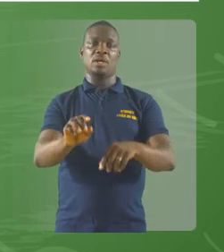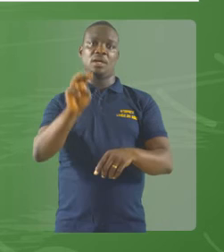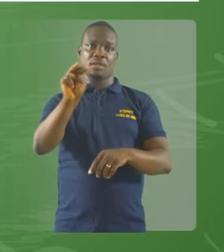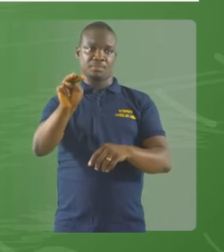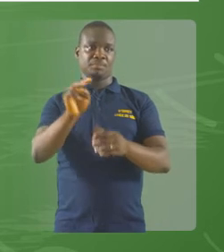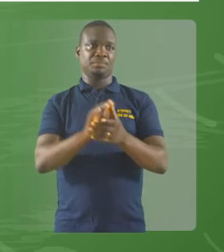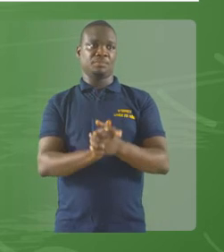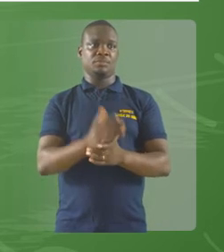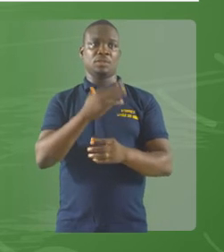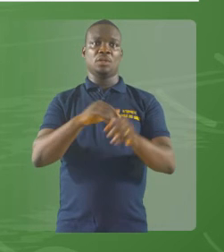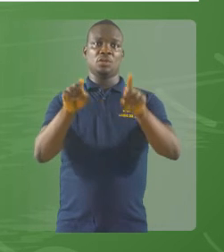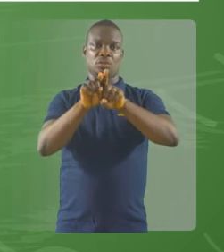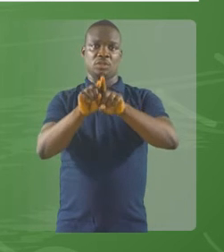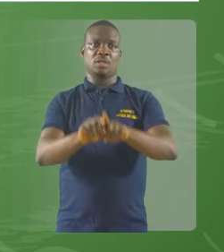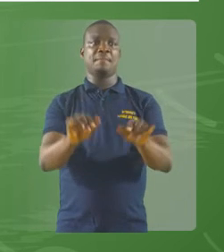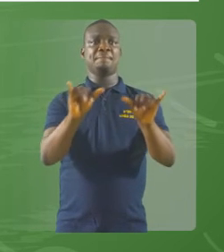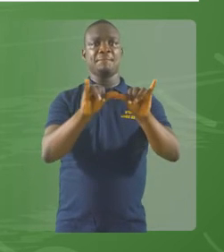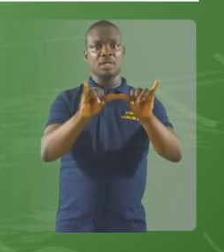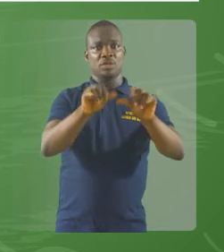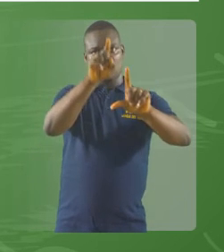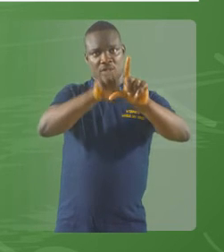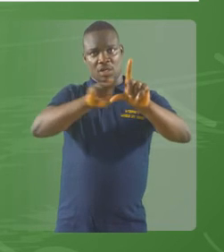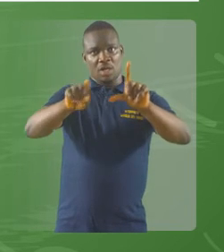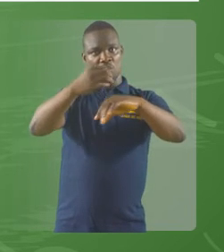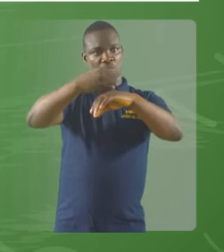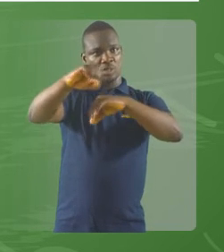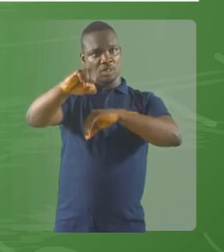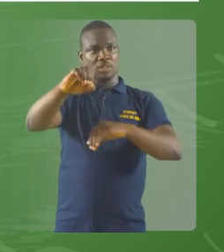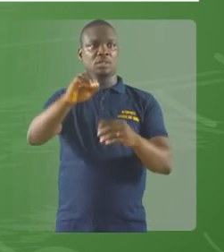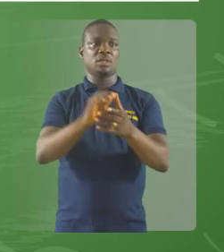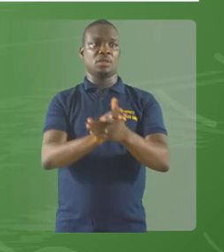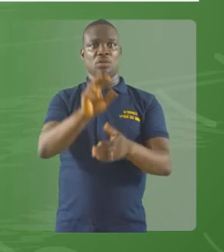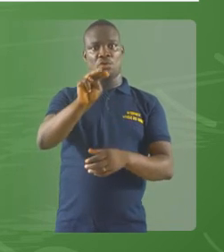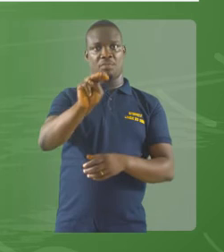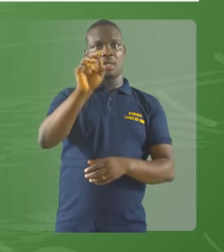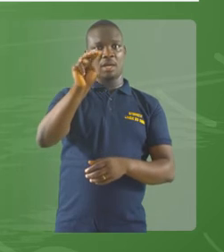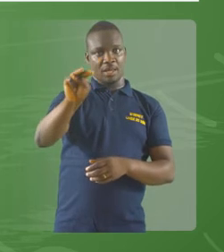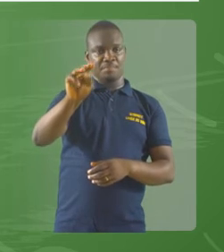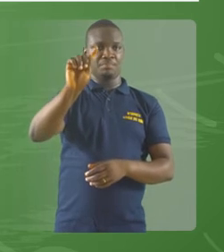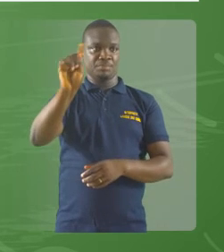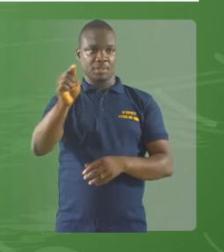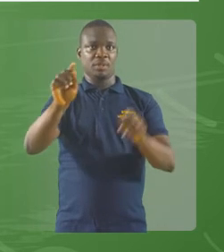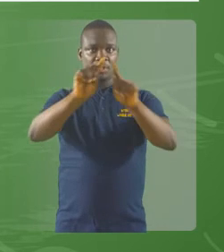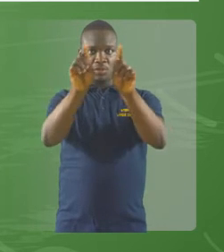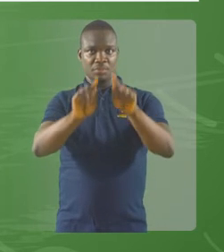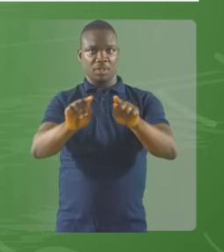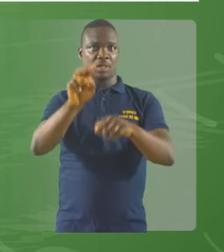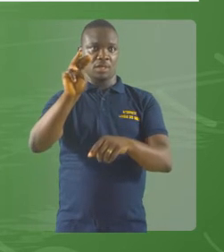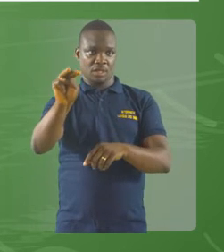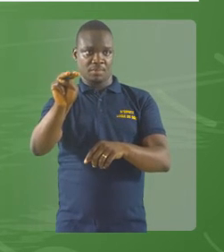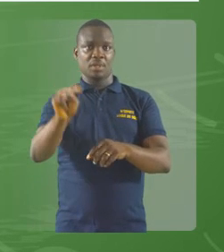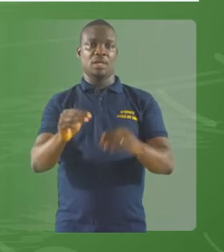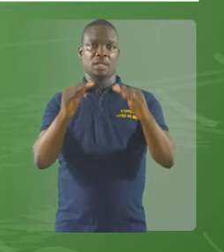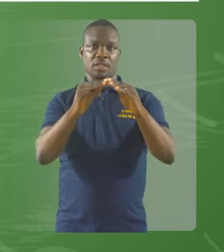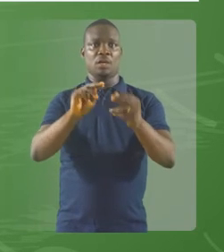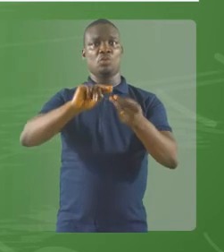Et une mesure de l'angle orienté oméga M' est égale au nombre